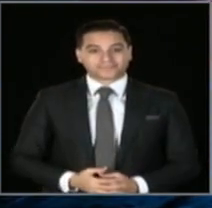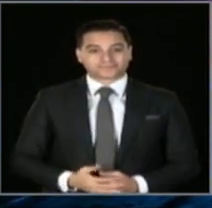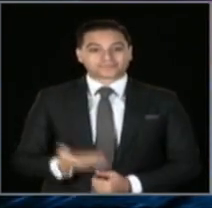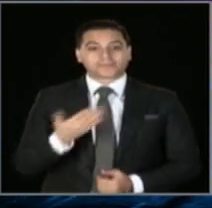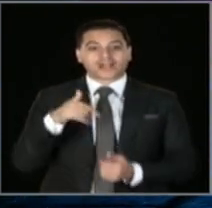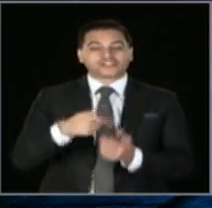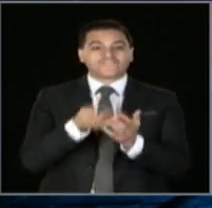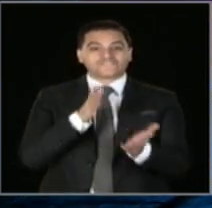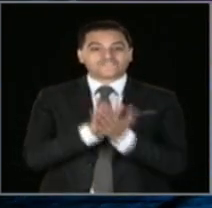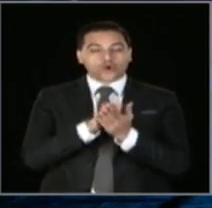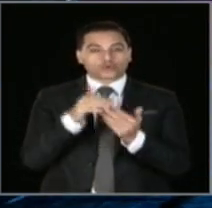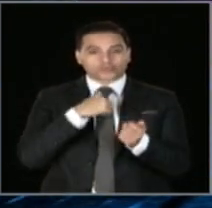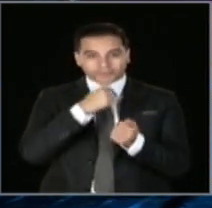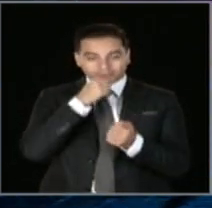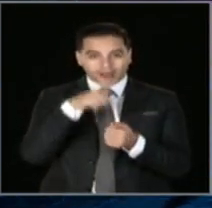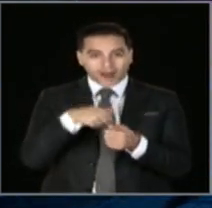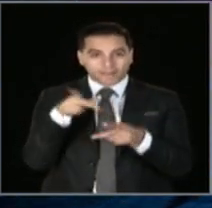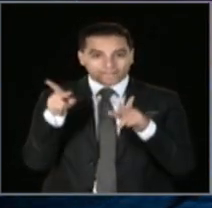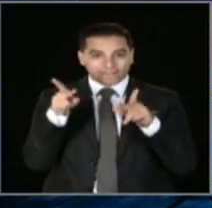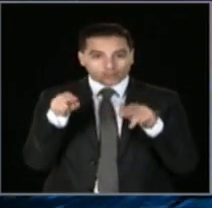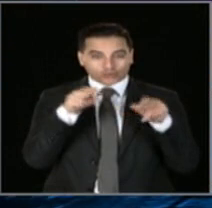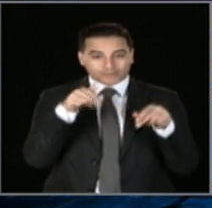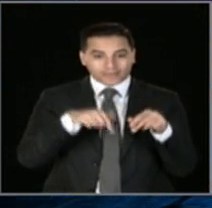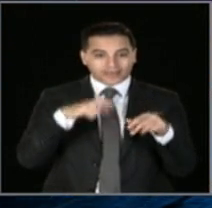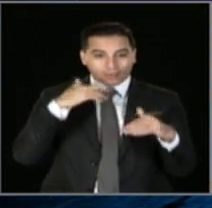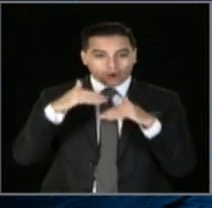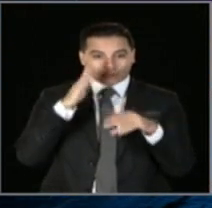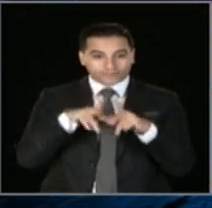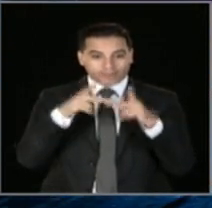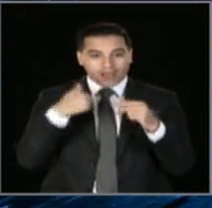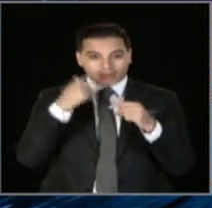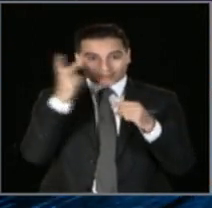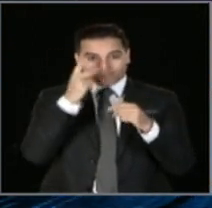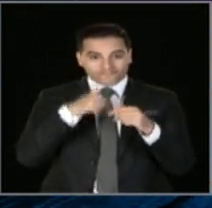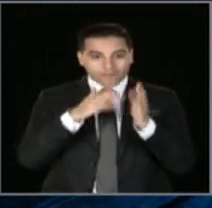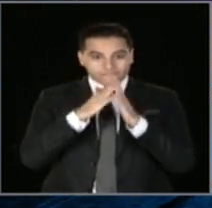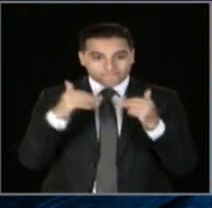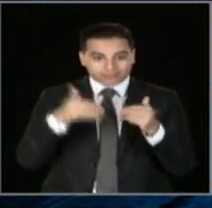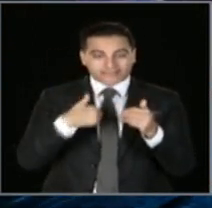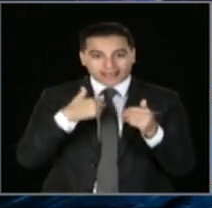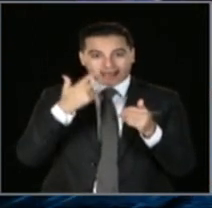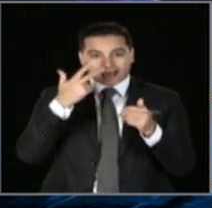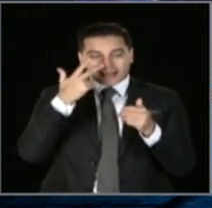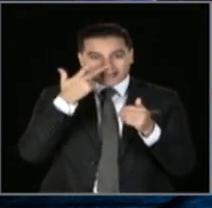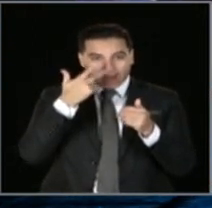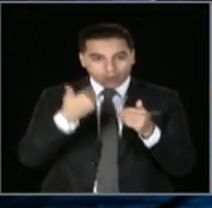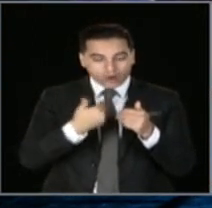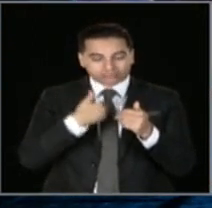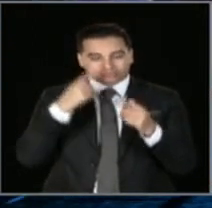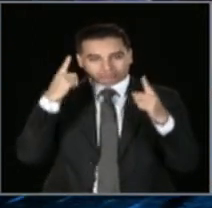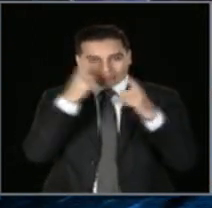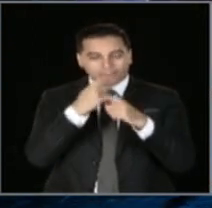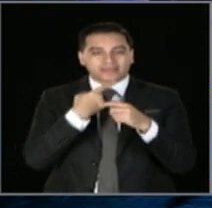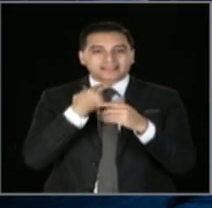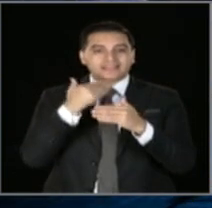عشان الفرصة دي، إن هو فكرة إن الموسم ده معمول لقادرون باختلاف، أنا كواحد من مكفوفين مصر ثانوي عام، أنا كان